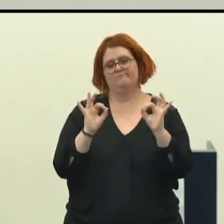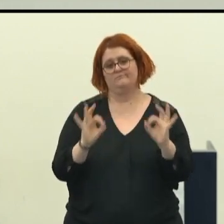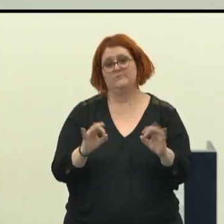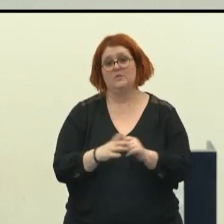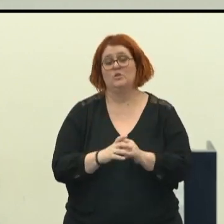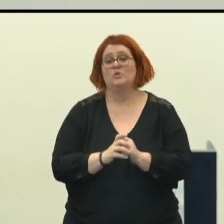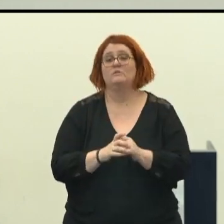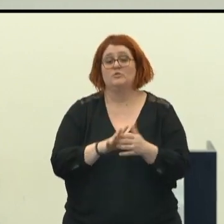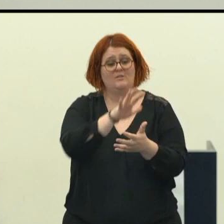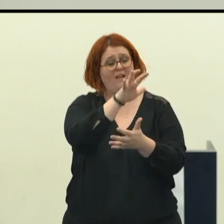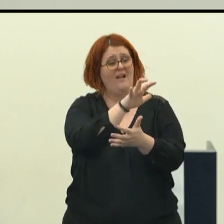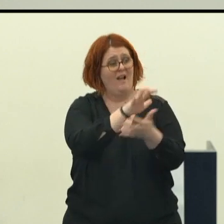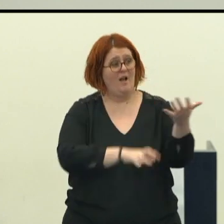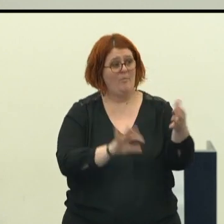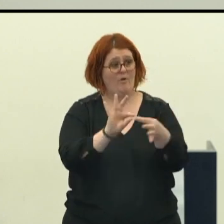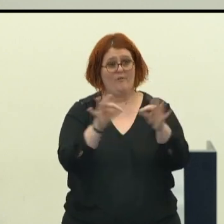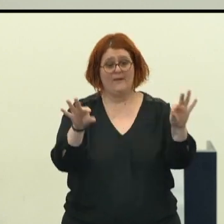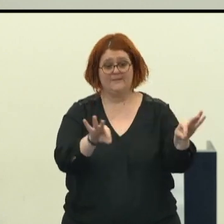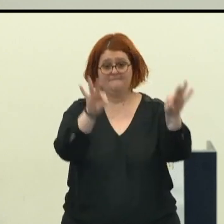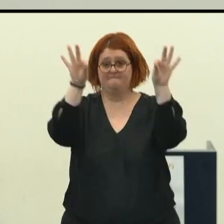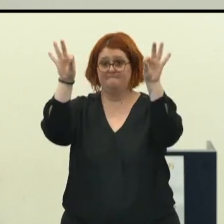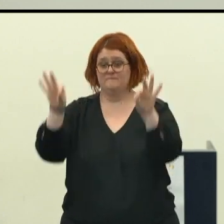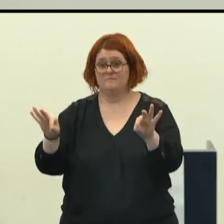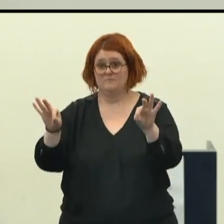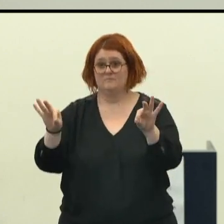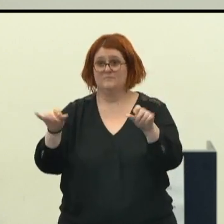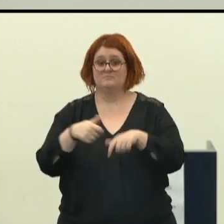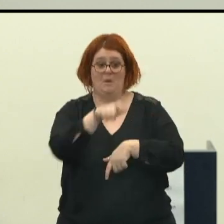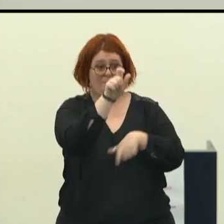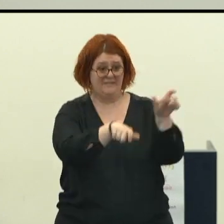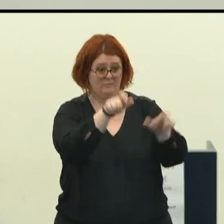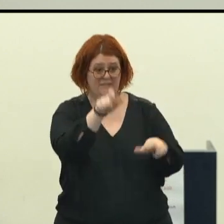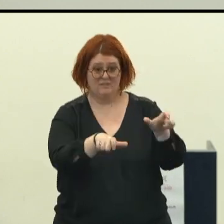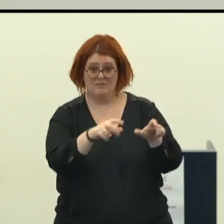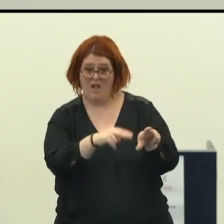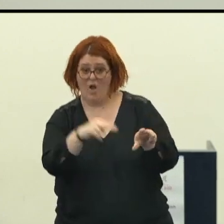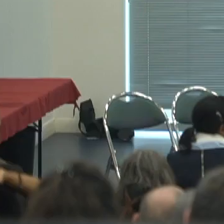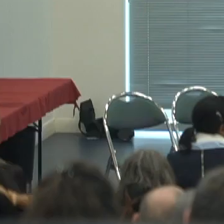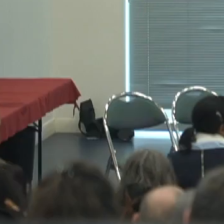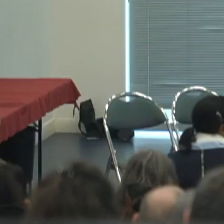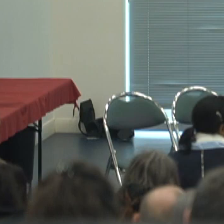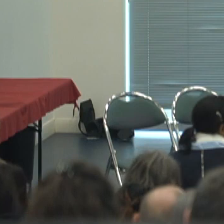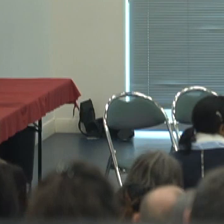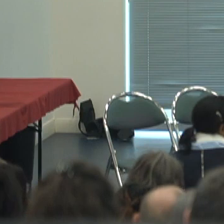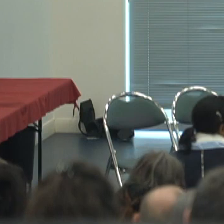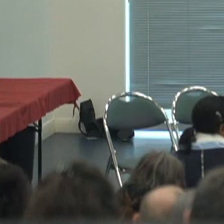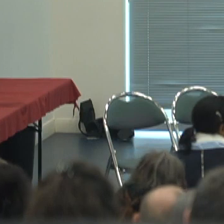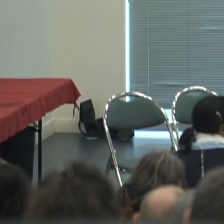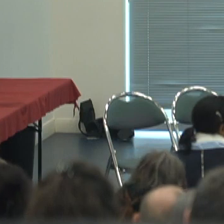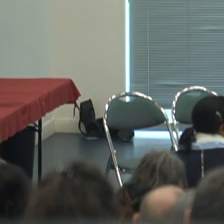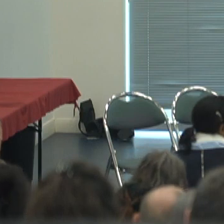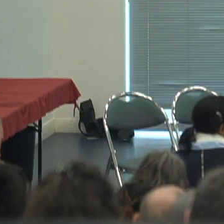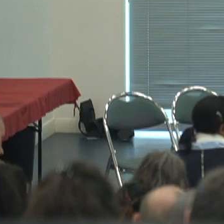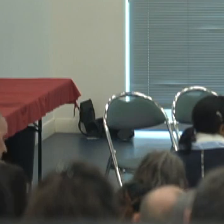un extrait de ce rapport, où il dit « Porter sur chaque personne un regard de capacité, même lorsque l'apparence est